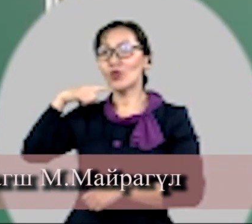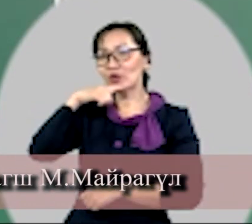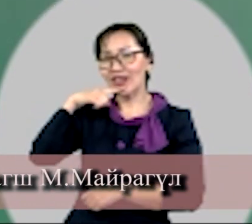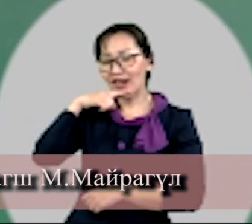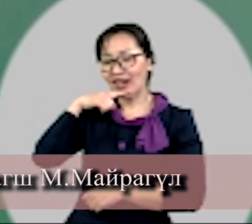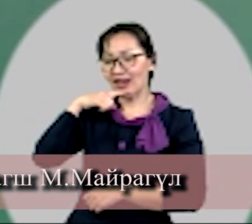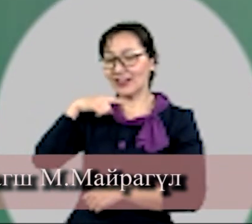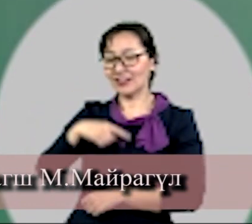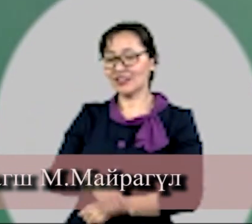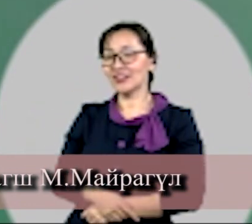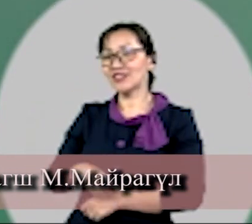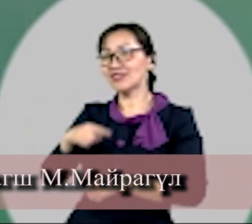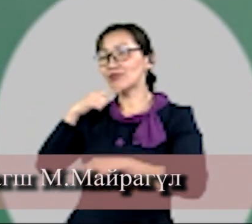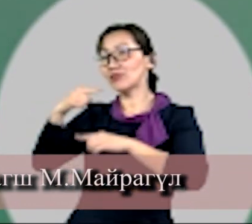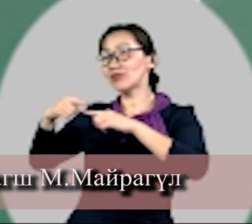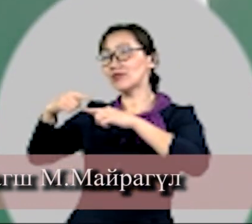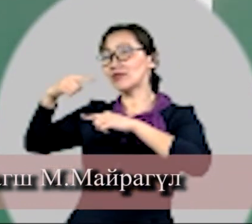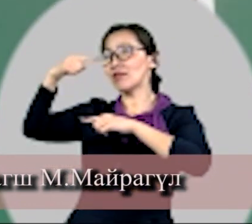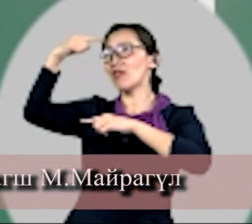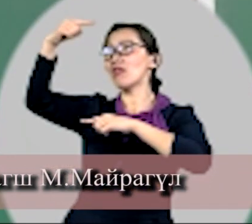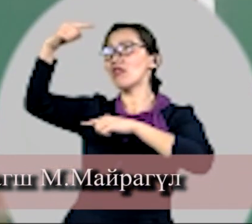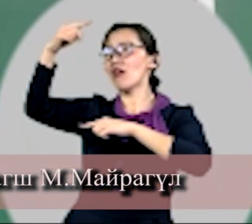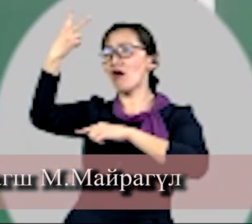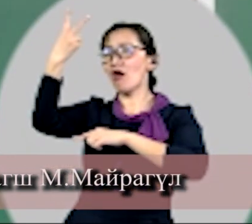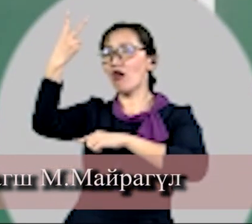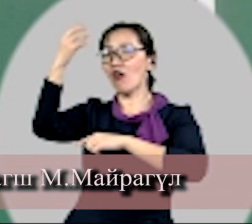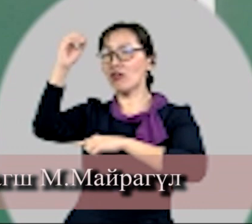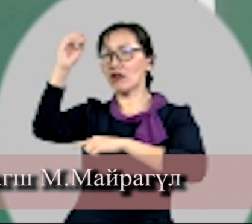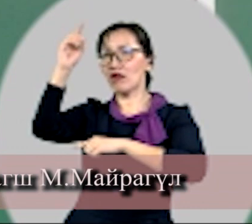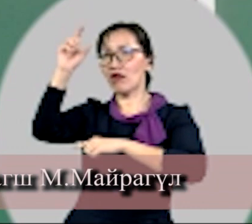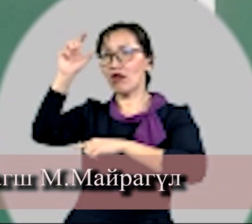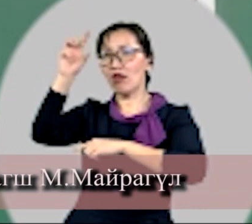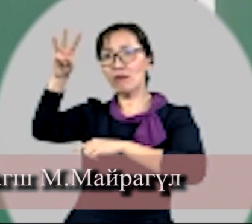20 градус температураның жылулығын көрсетіп тұр. Е, балалар?